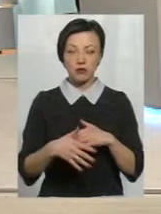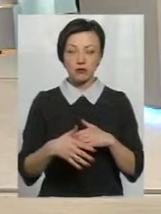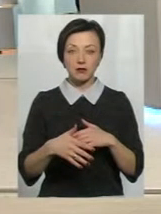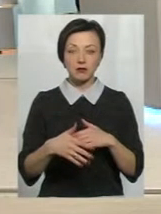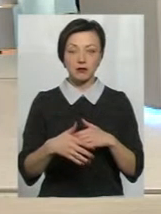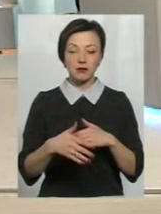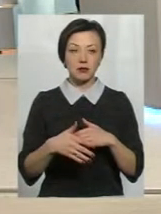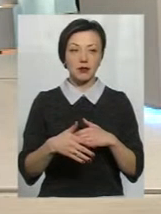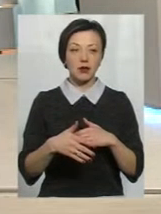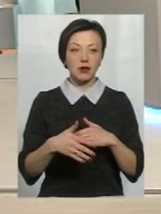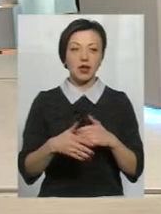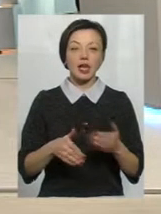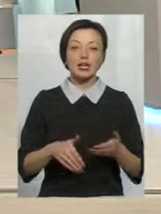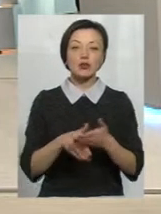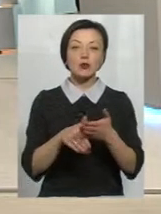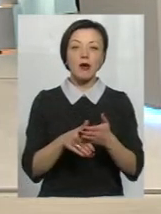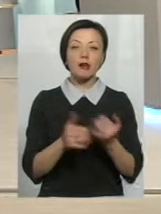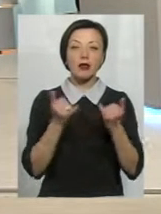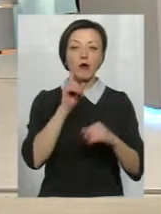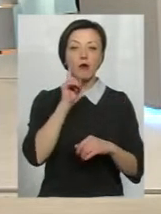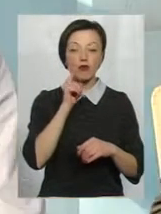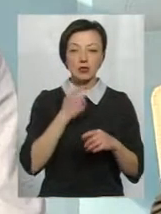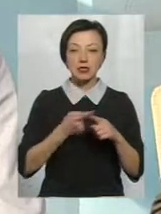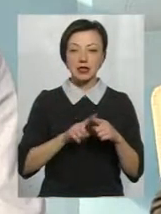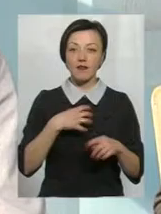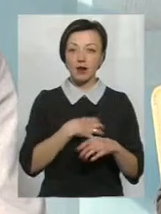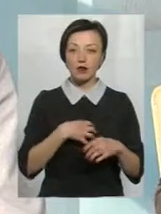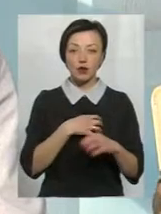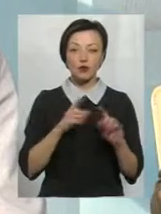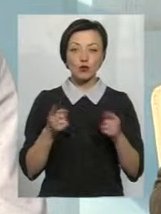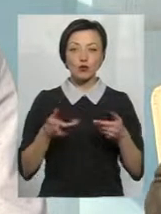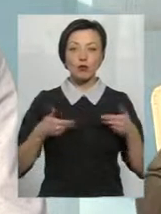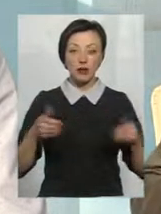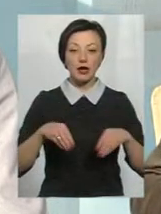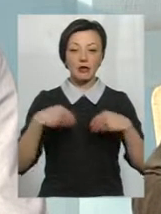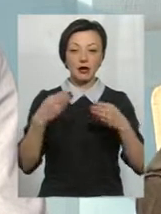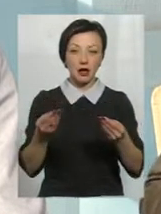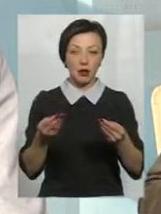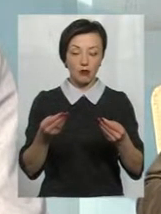інструментом, зокрема, для молоді. І це є дуже важливим, тому що ми даємо їм